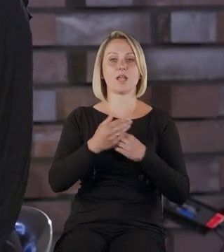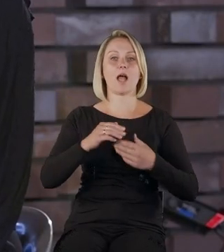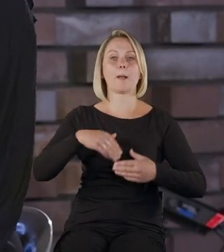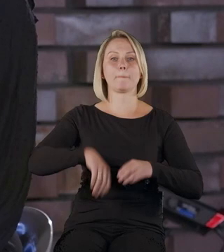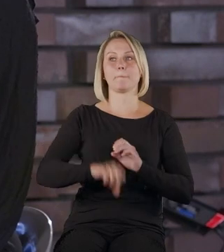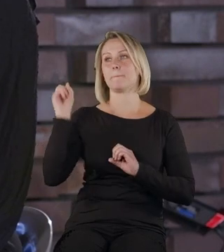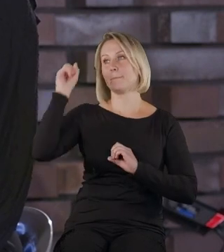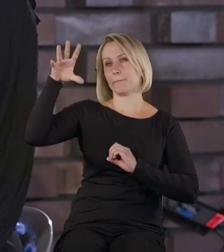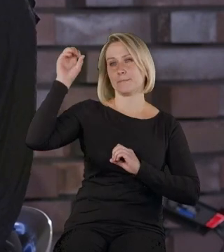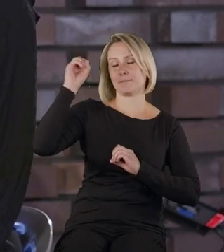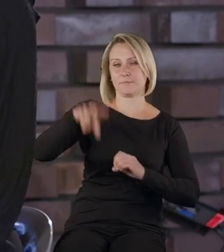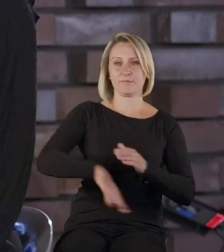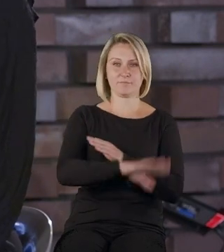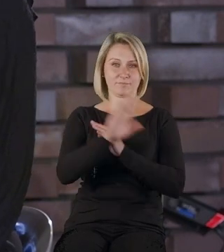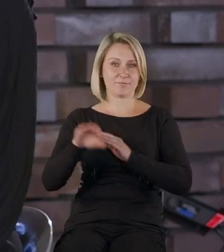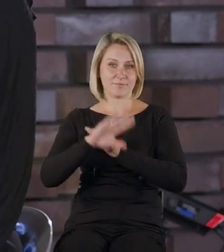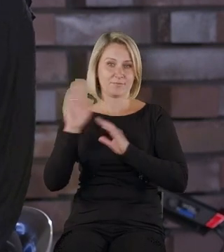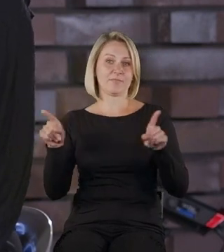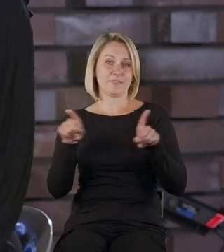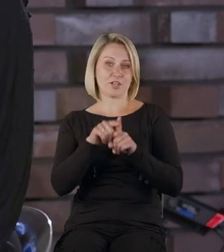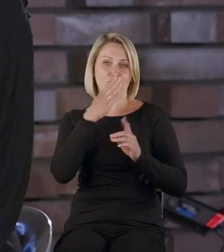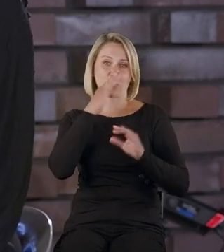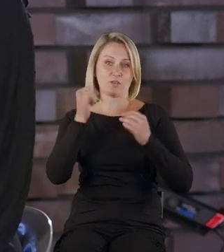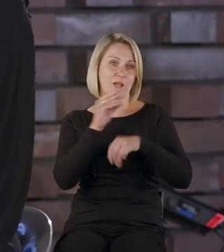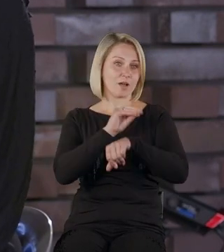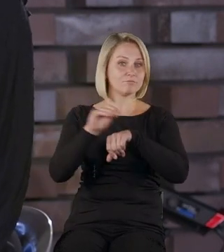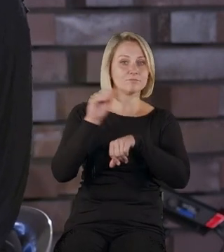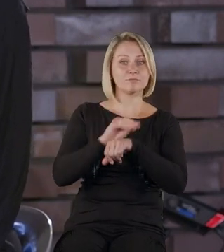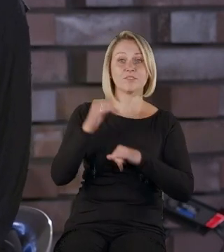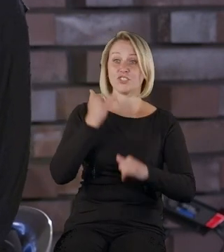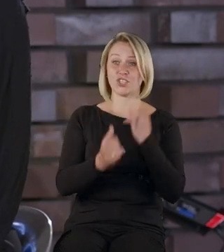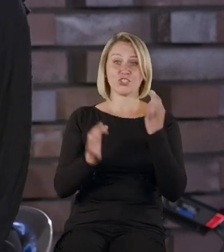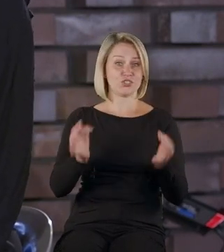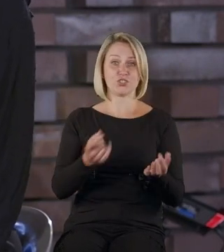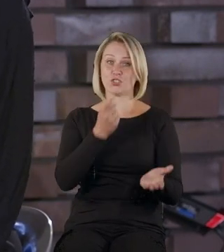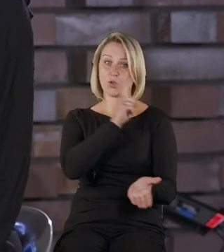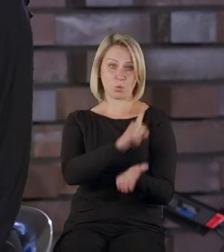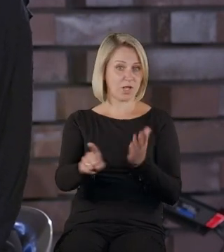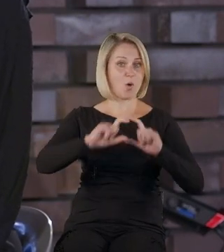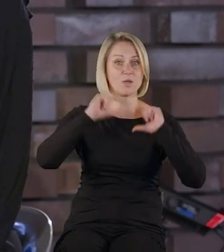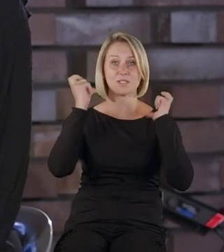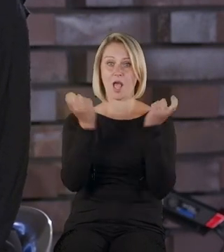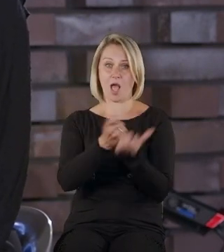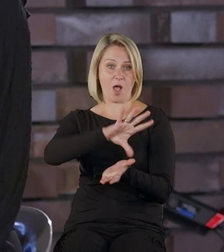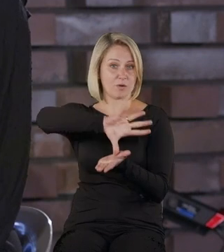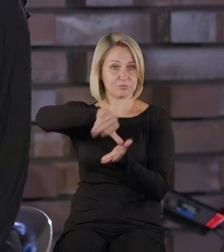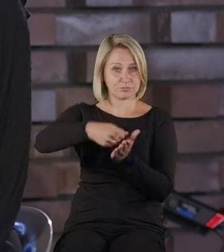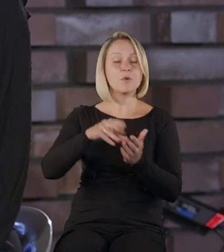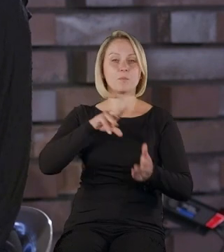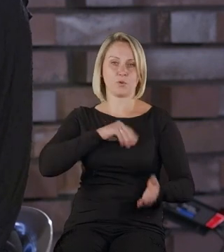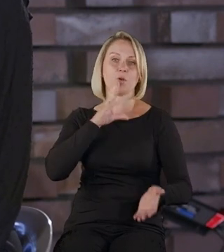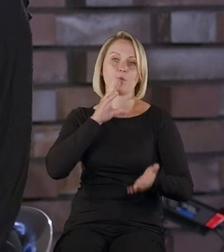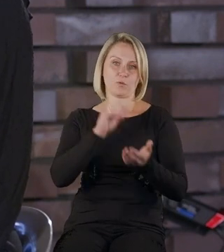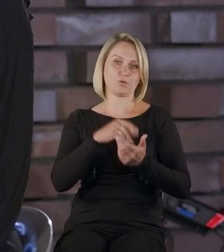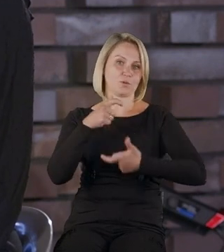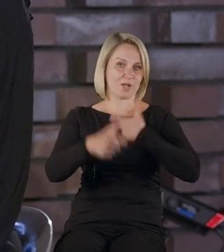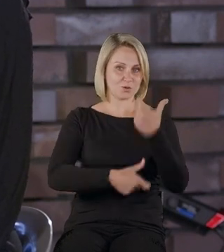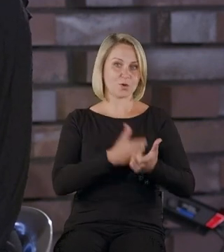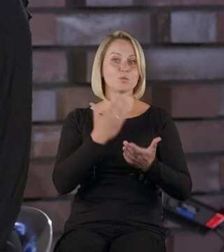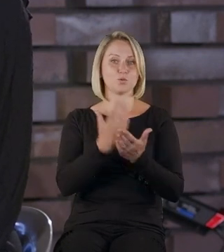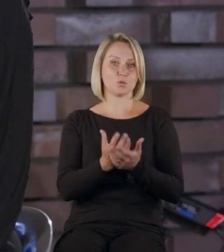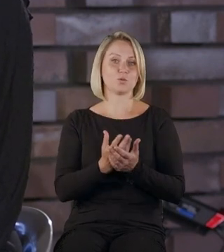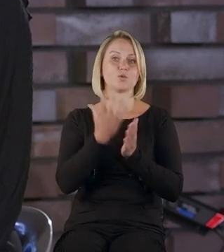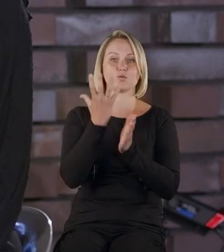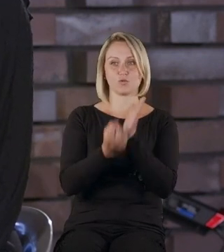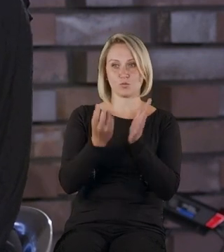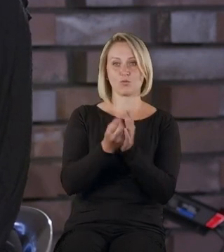multimedialne wydziałów i pozostałych jednostek dydaktycznych. Jeśli komuś nie udało się uczestniczyć w całym dzisiejszym wydarzeniu, może to zrobić już teraz, ponieważ